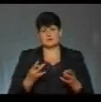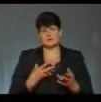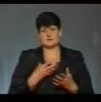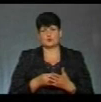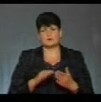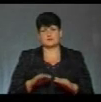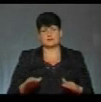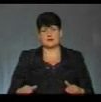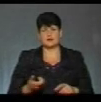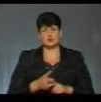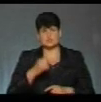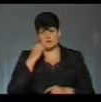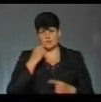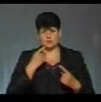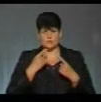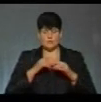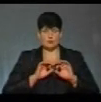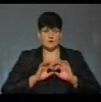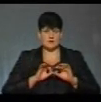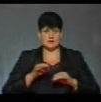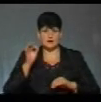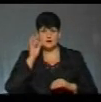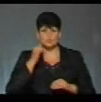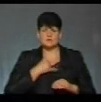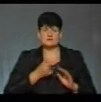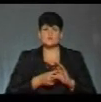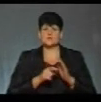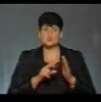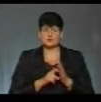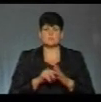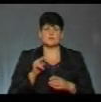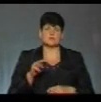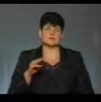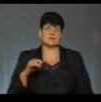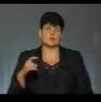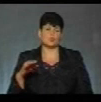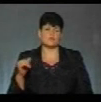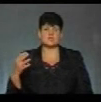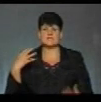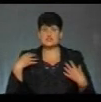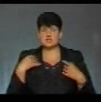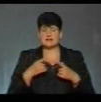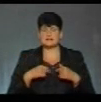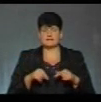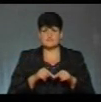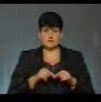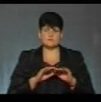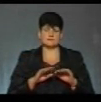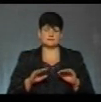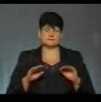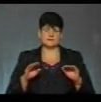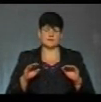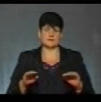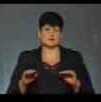дітей. Дуже дякую вам за розмову і за роз'яснення. Нагадую, що в нашій студії Петро Тихович, начальник відділу ювенальної превенції управління